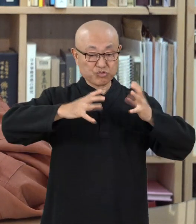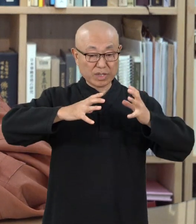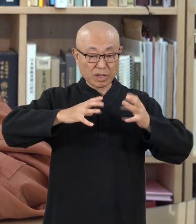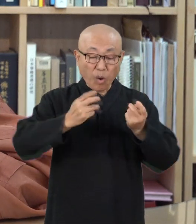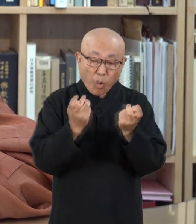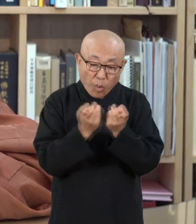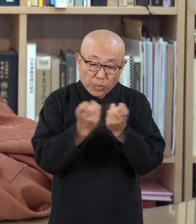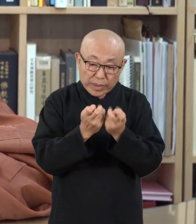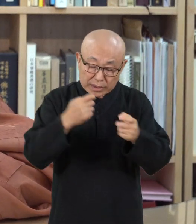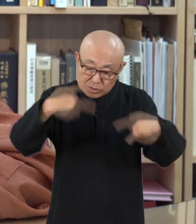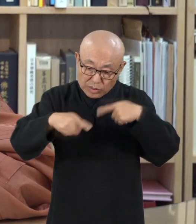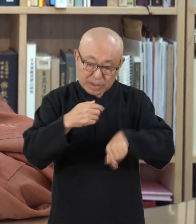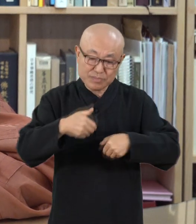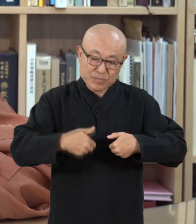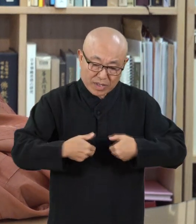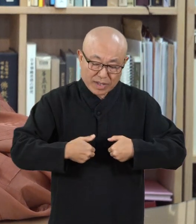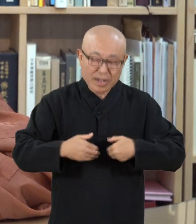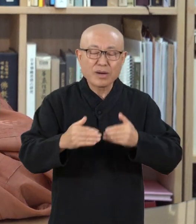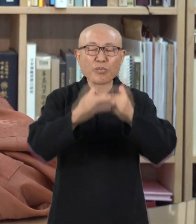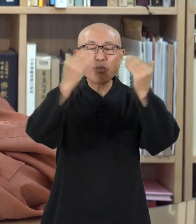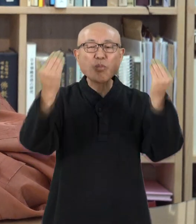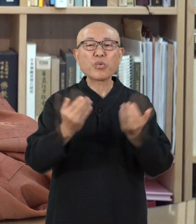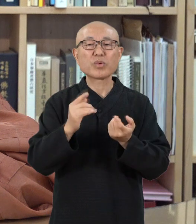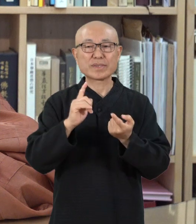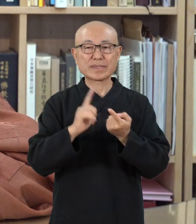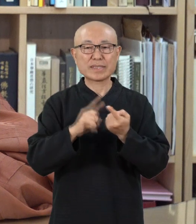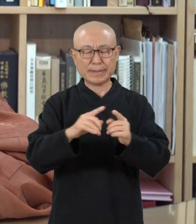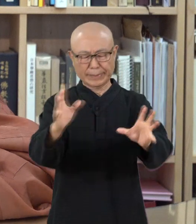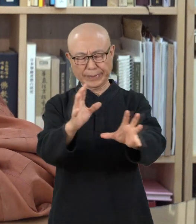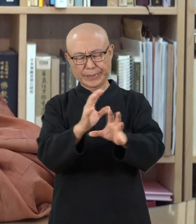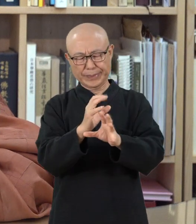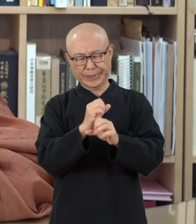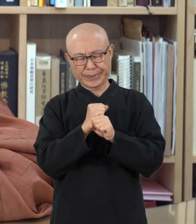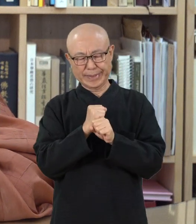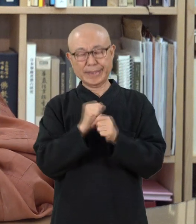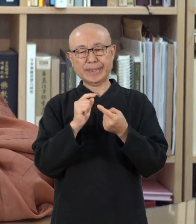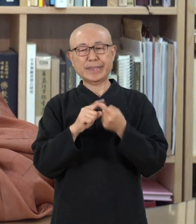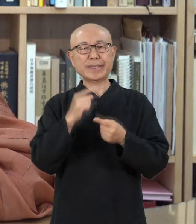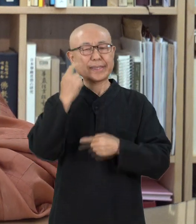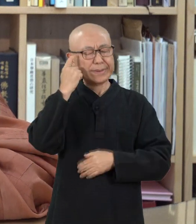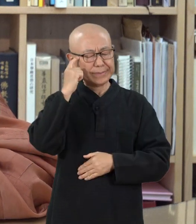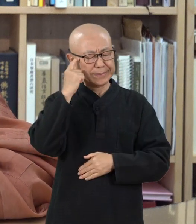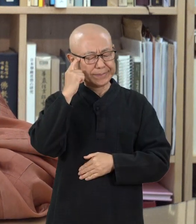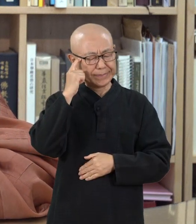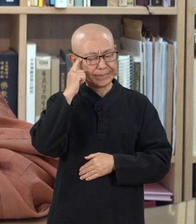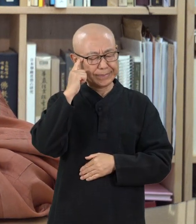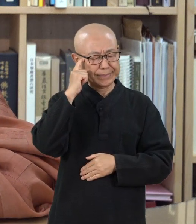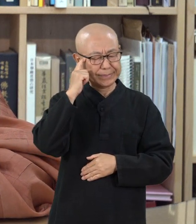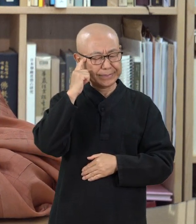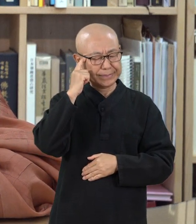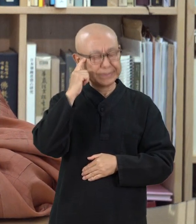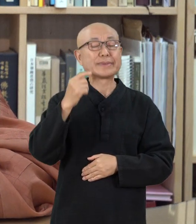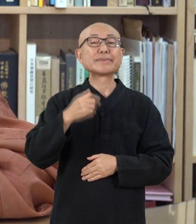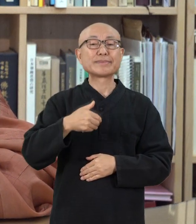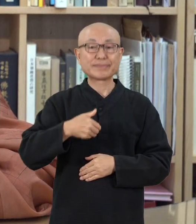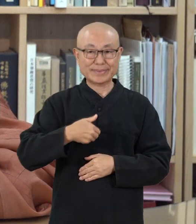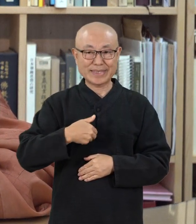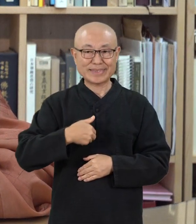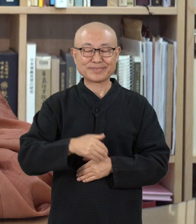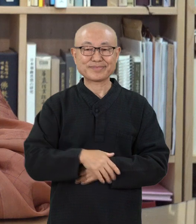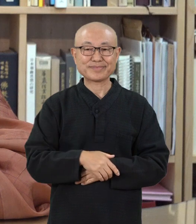하는가. 이 모든 것을 총체적으로 한번 깊이 생각해보는, 그래서